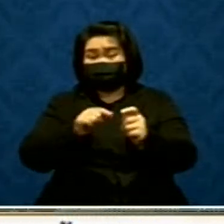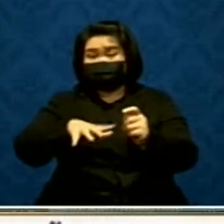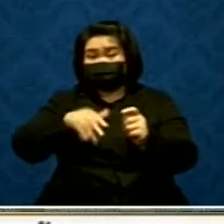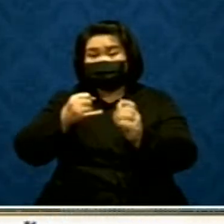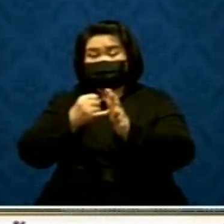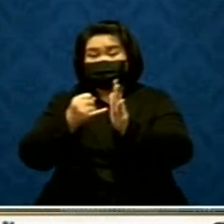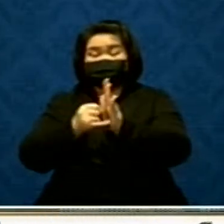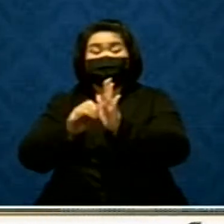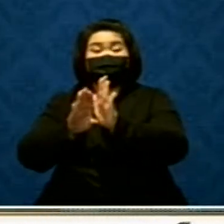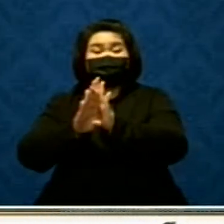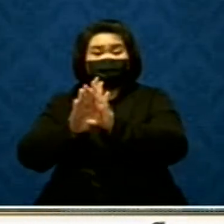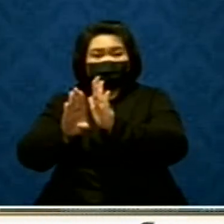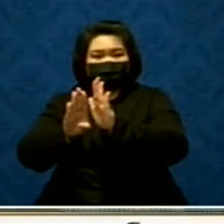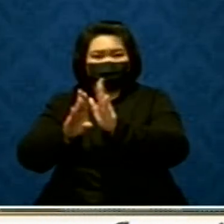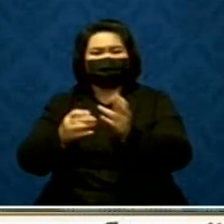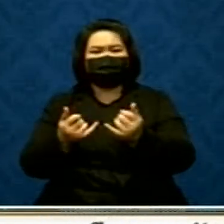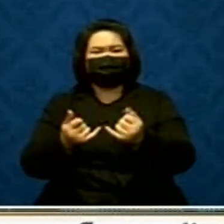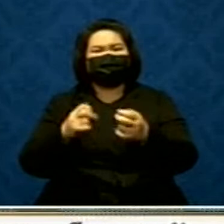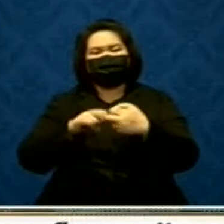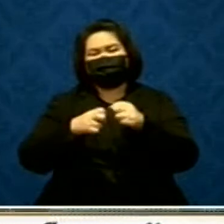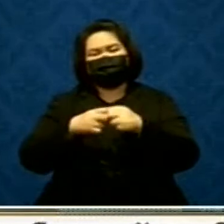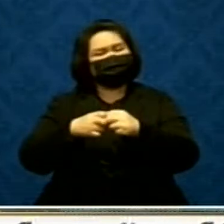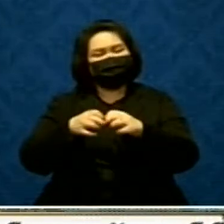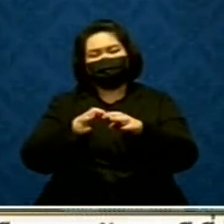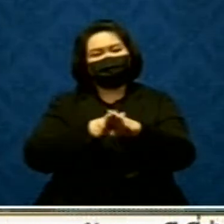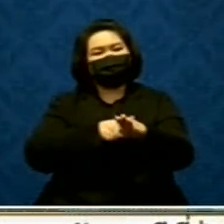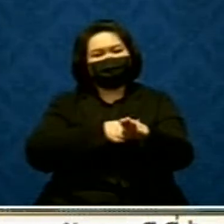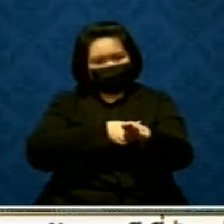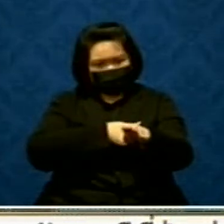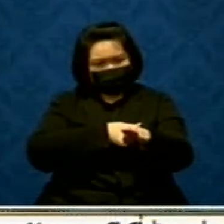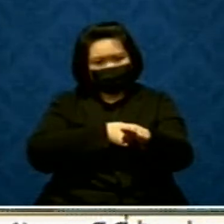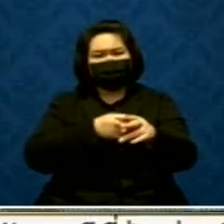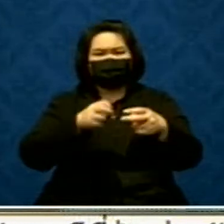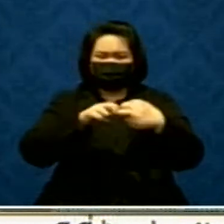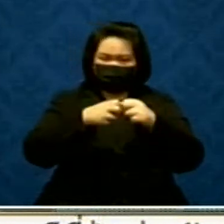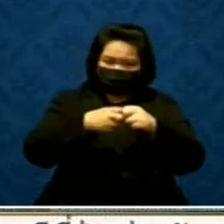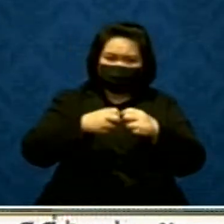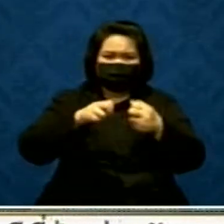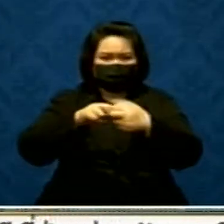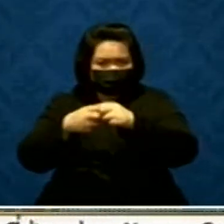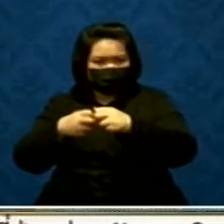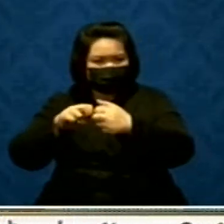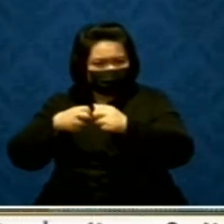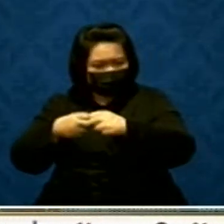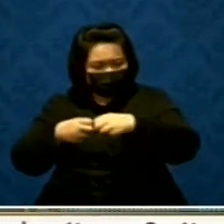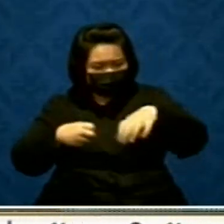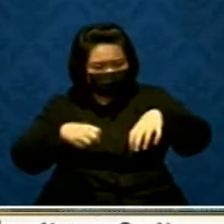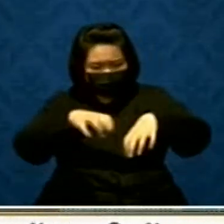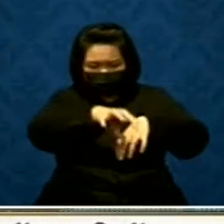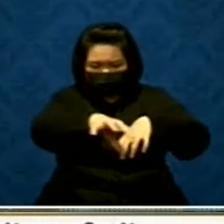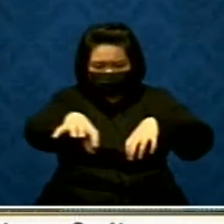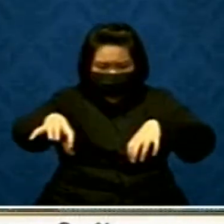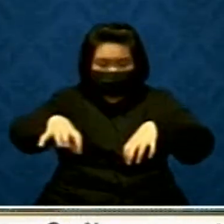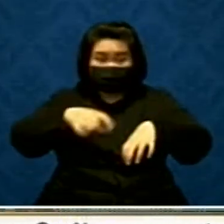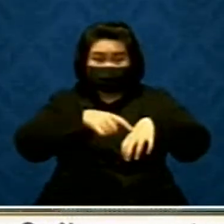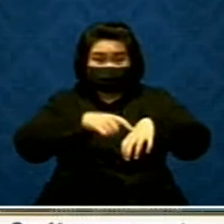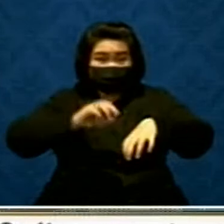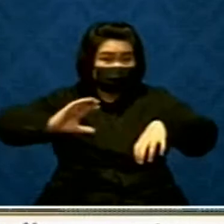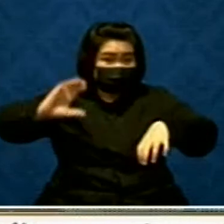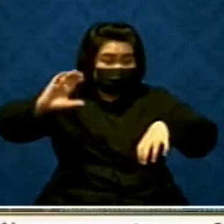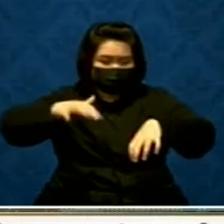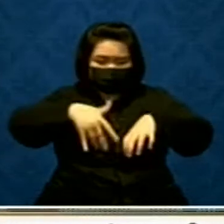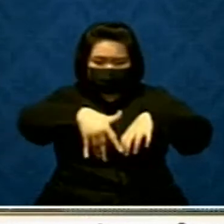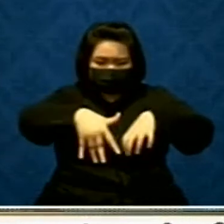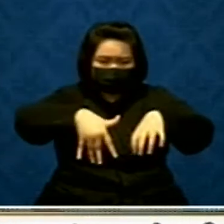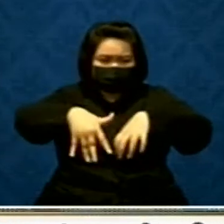ยเป็นปัญหาที่เกิดขึ้นมายาวนานแล้วนะครับมีข้อพิพาทระหว่างหน่วยงานของรัฐกับพี่น้องประชาชนในบริเวณนั้นเ